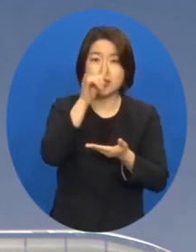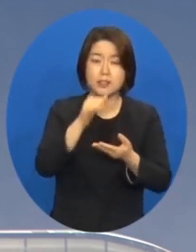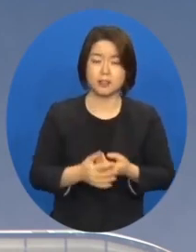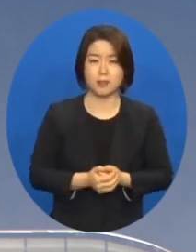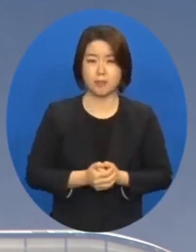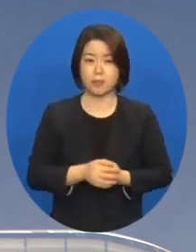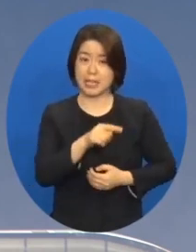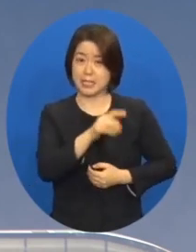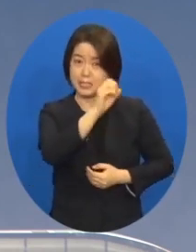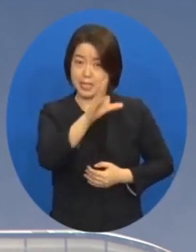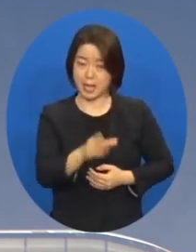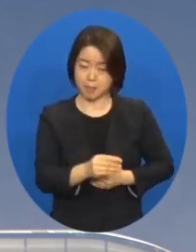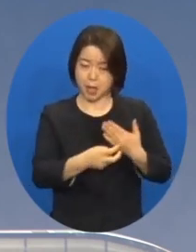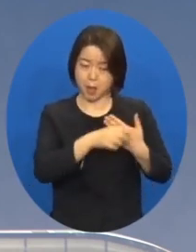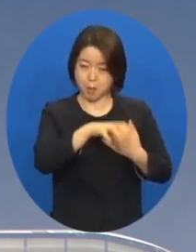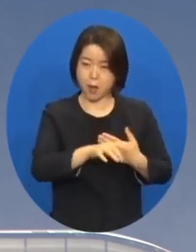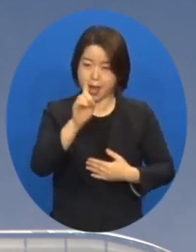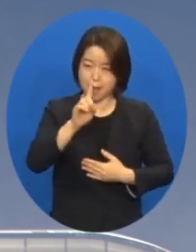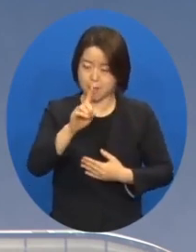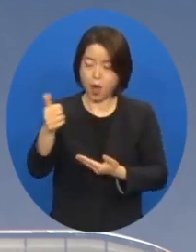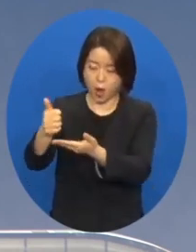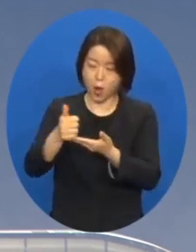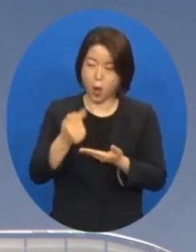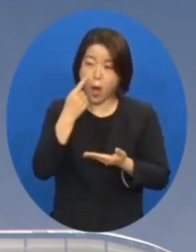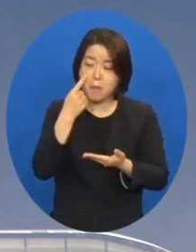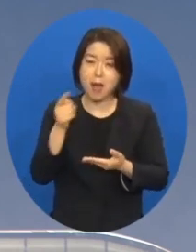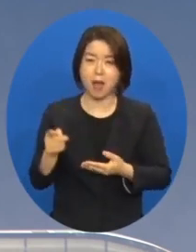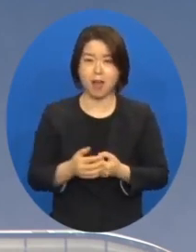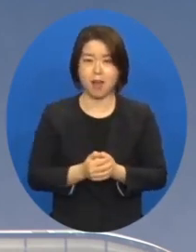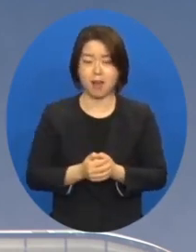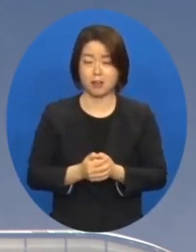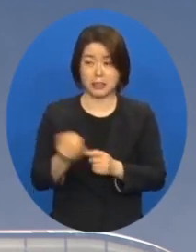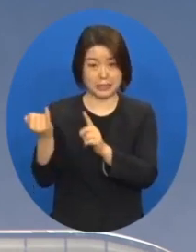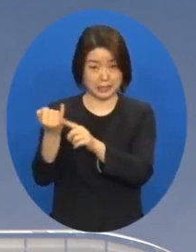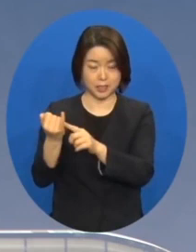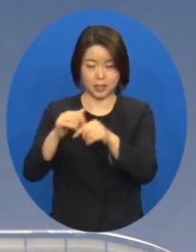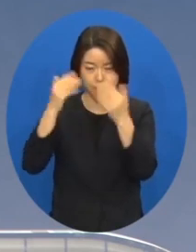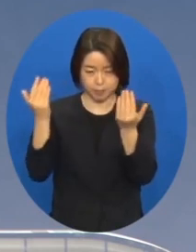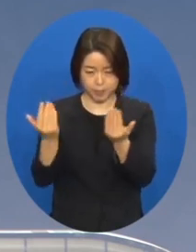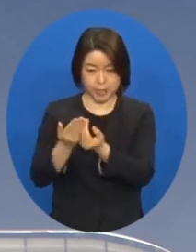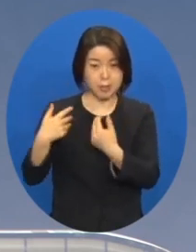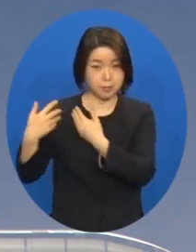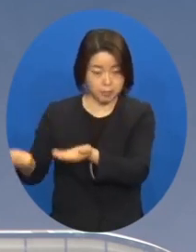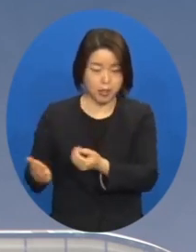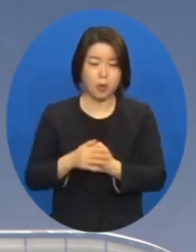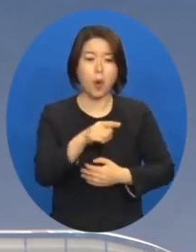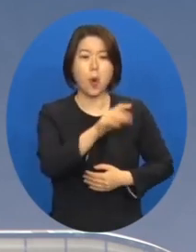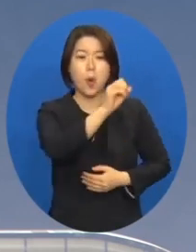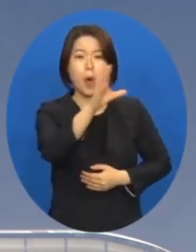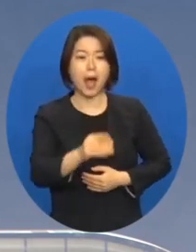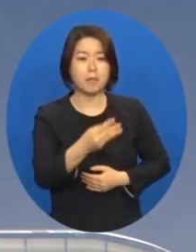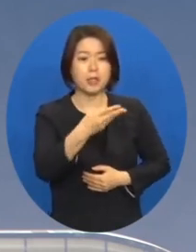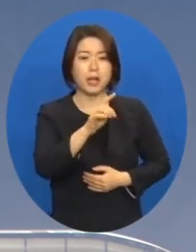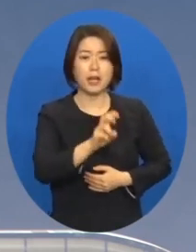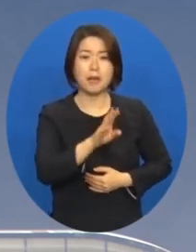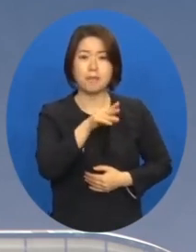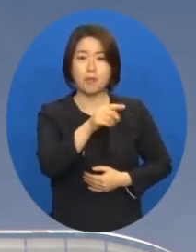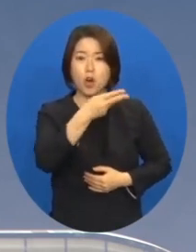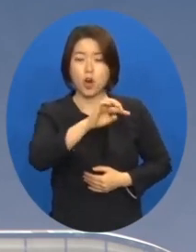이 병원에 와보지 않겠느냐. 그는 다 내려놓고 아프리카 램버린으로 갔습니다.